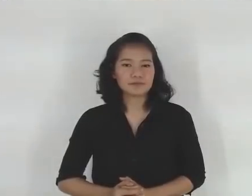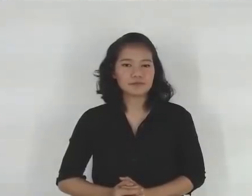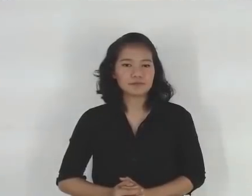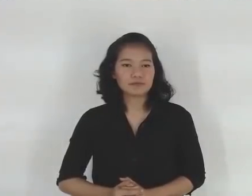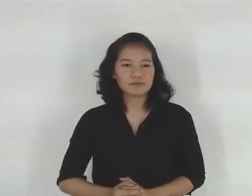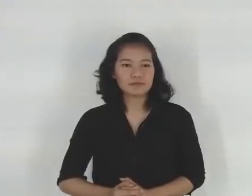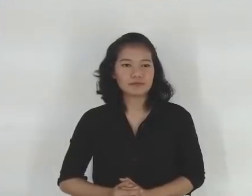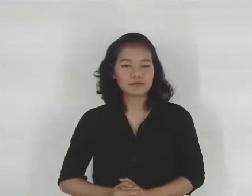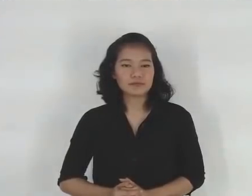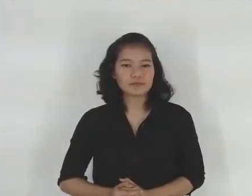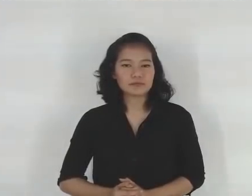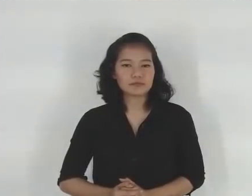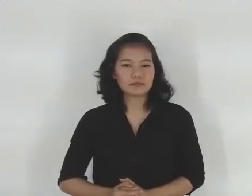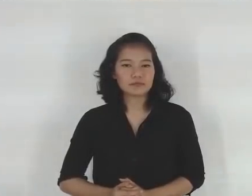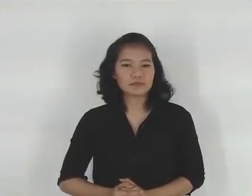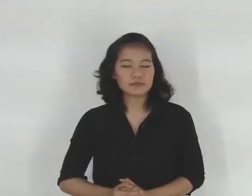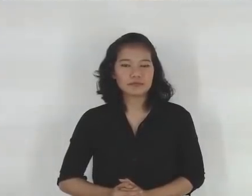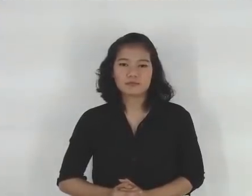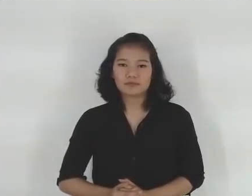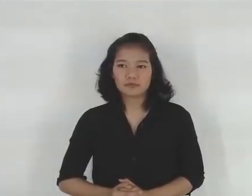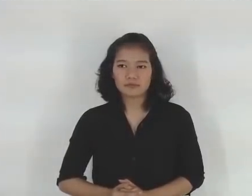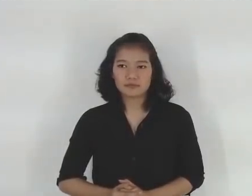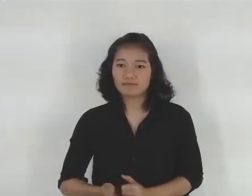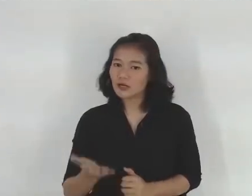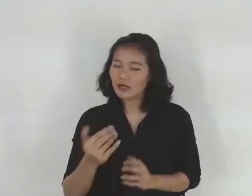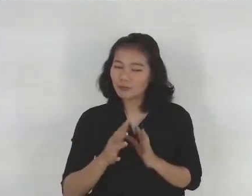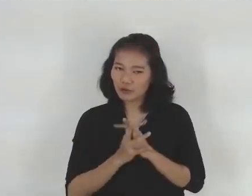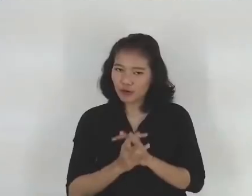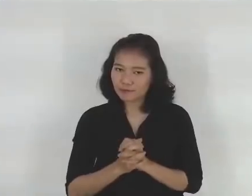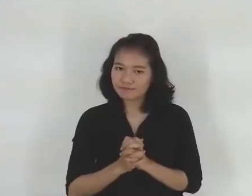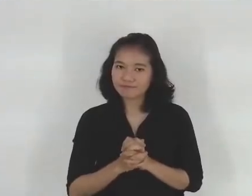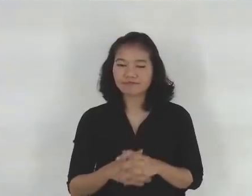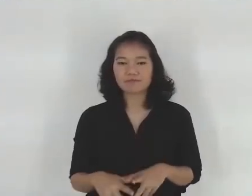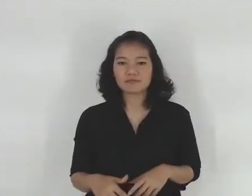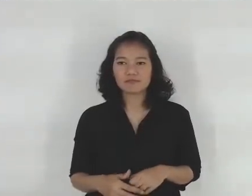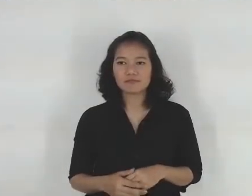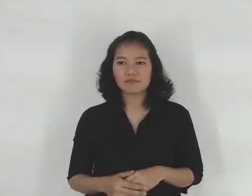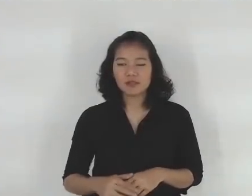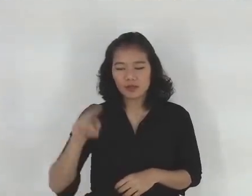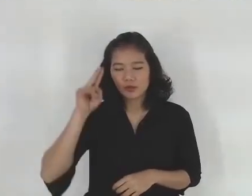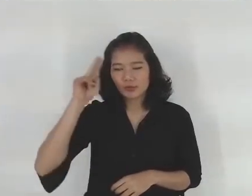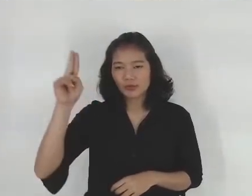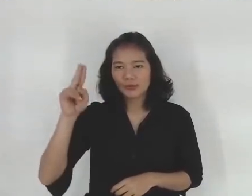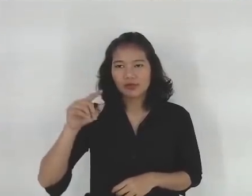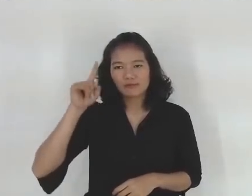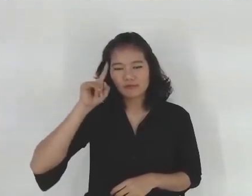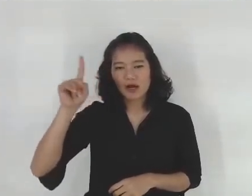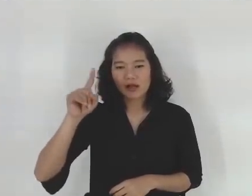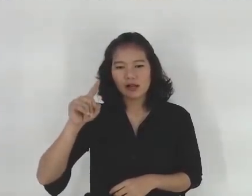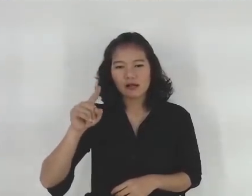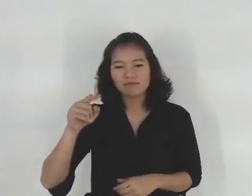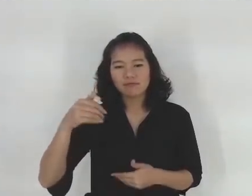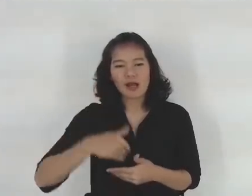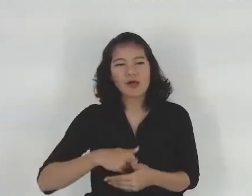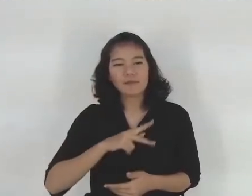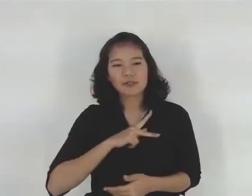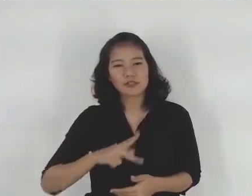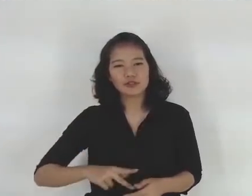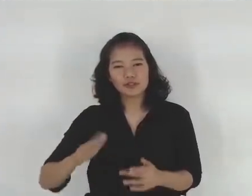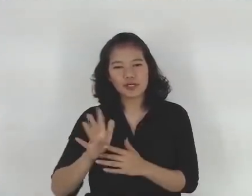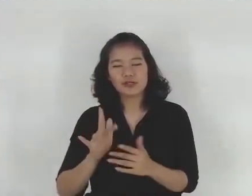Hai berdoa Tuhan oleh Bisma di dalam Kristus Yesus